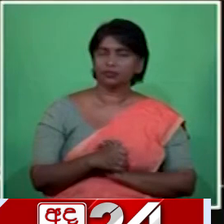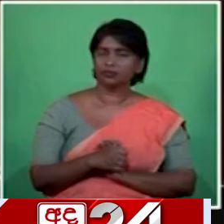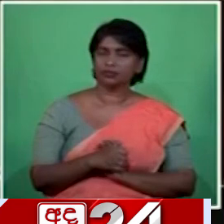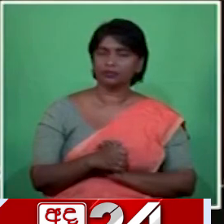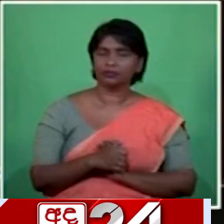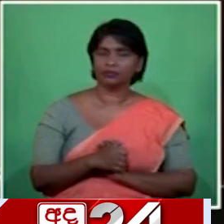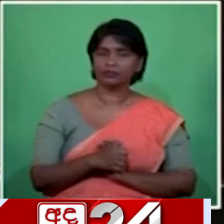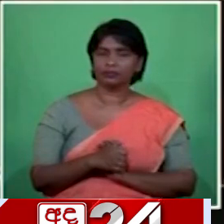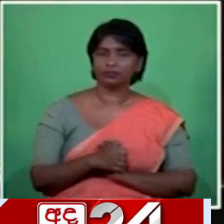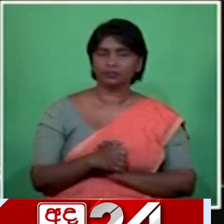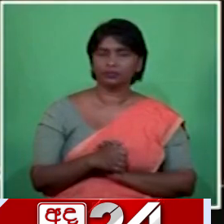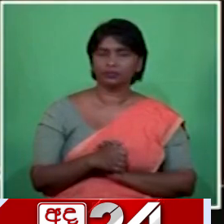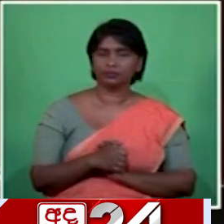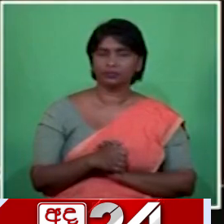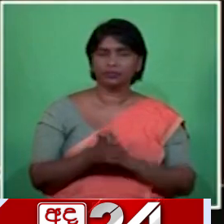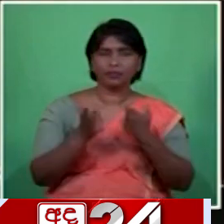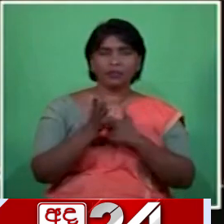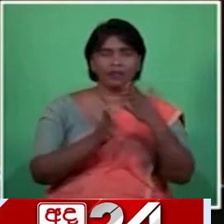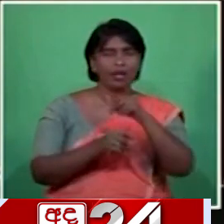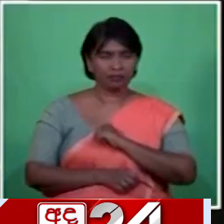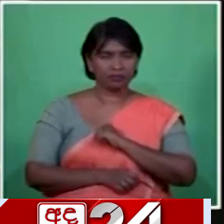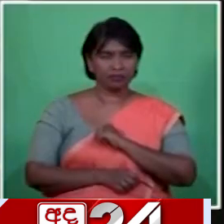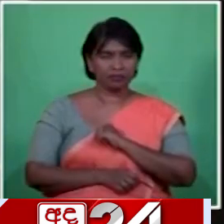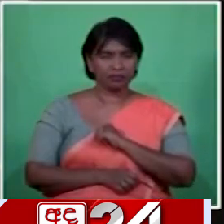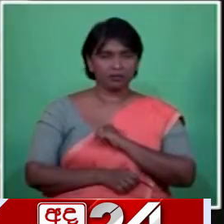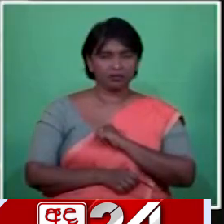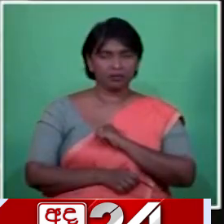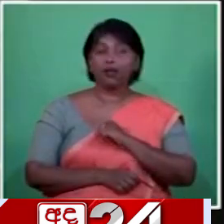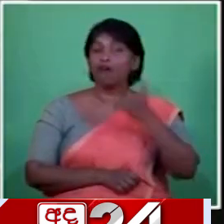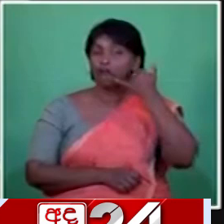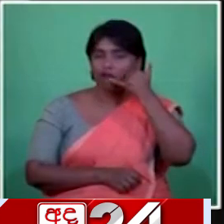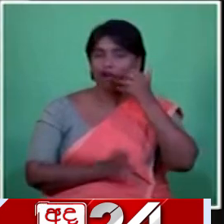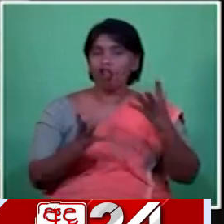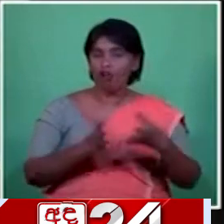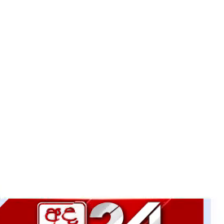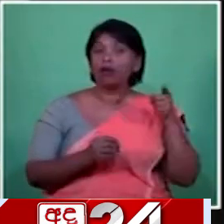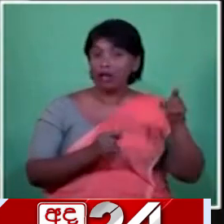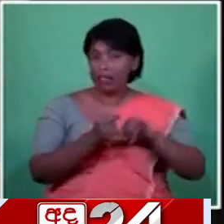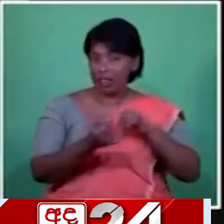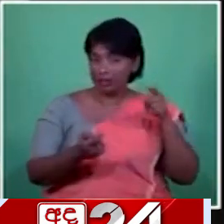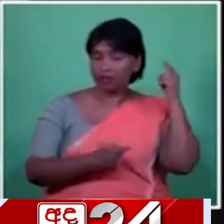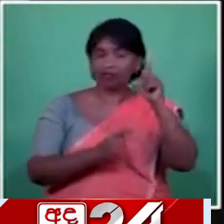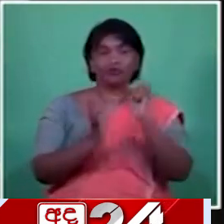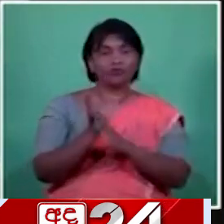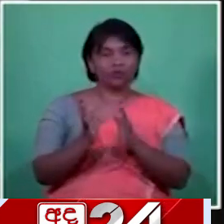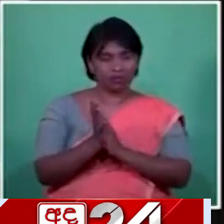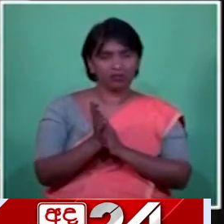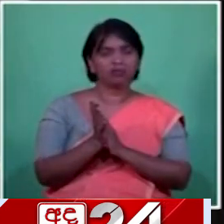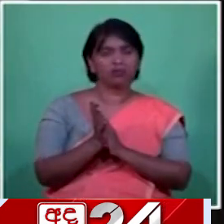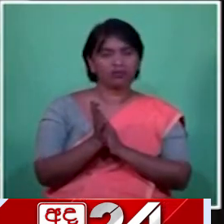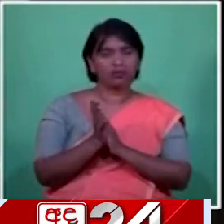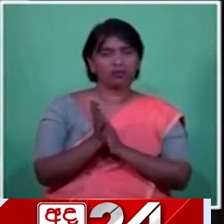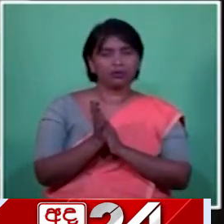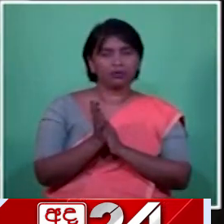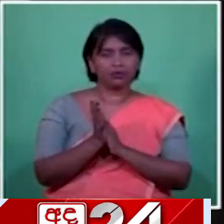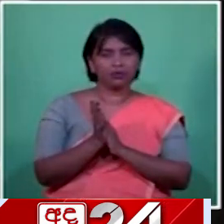වැකරි අතකොළුවෙක් ඉන්නව අර කාමරය ඇස්සේ මයික් දීලා තියන්නේ. ටෙලිෆෝන් ඕෆ් කරලා හපු ඉන්න ගිහිල්ලා කොමිෂන් සභාවේ කතා කරලා ඉන්නවා. මගේ 27